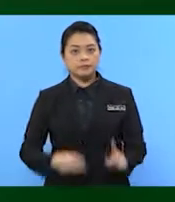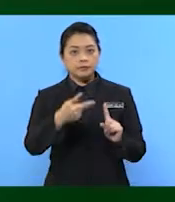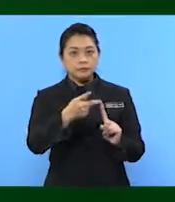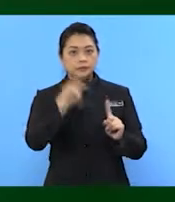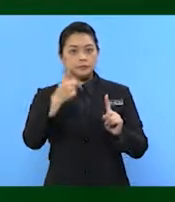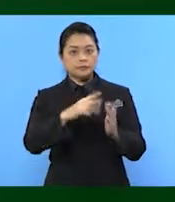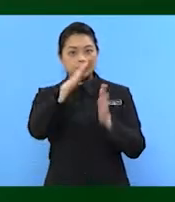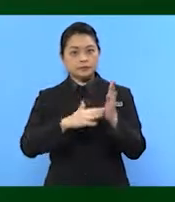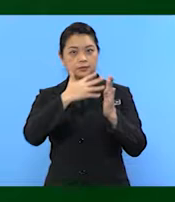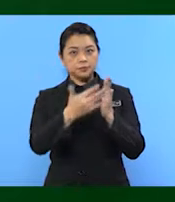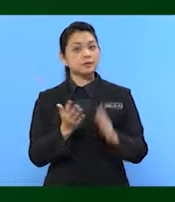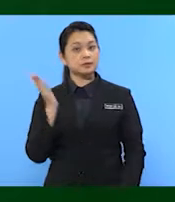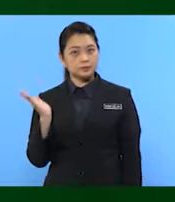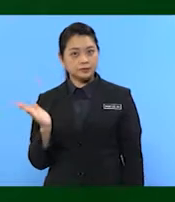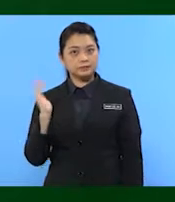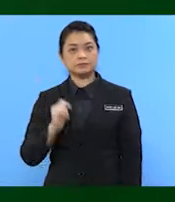Daripada jadual di sebelah,